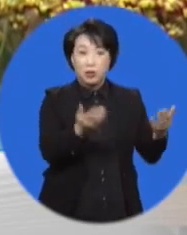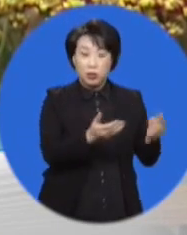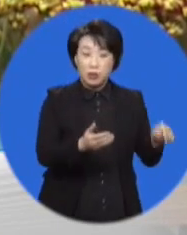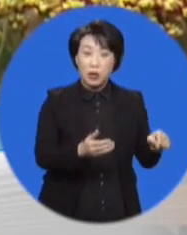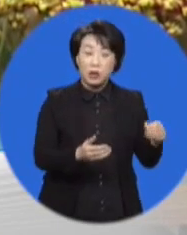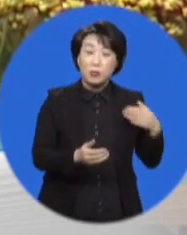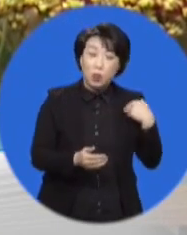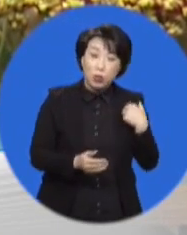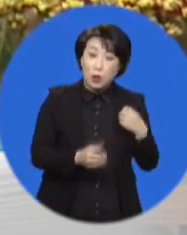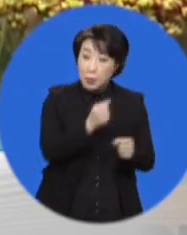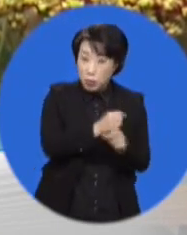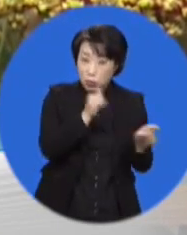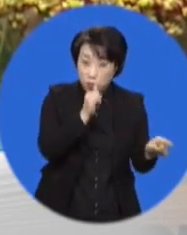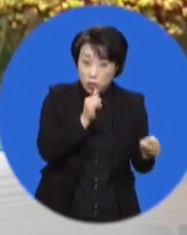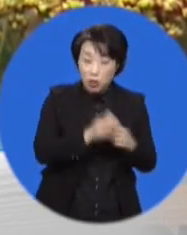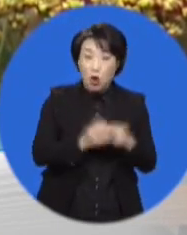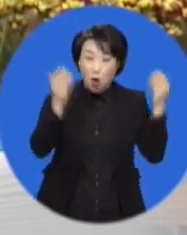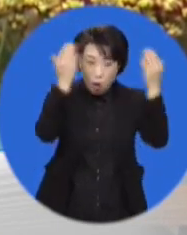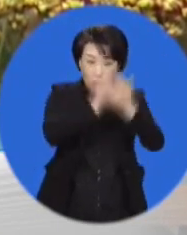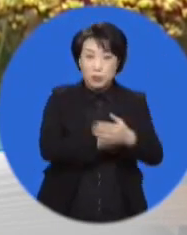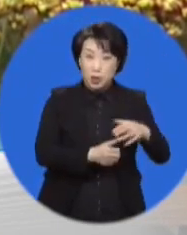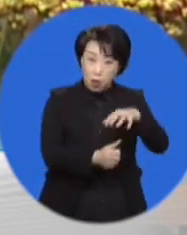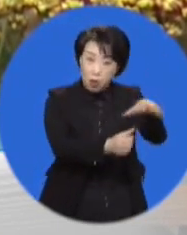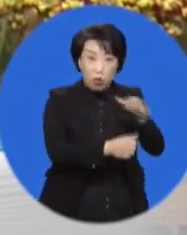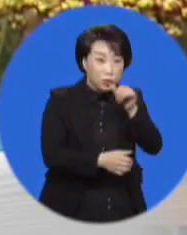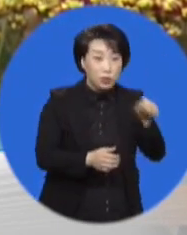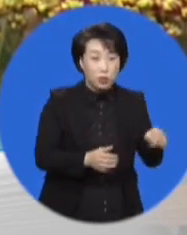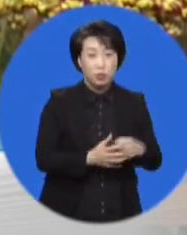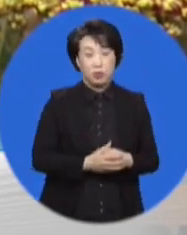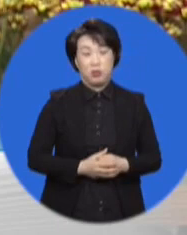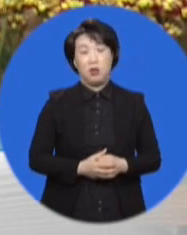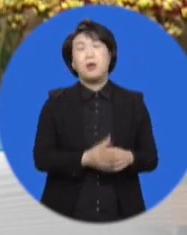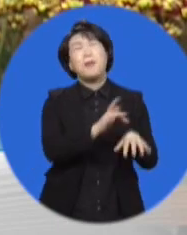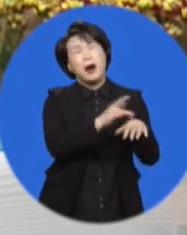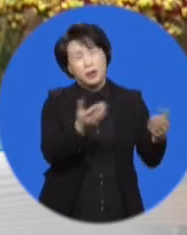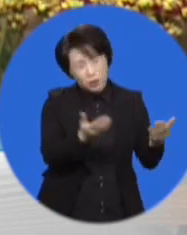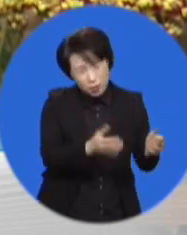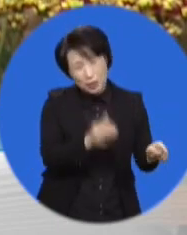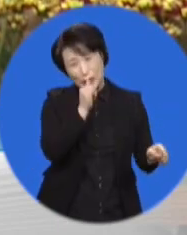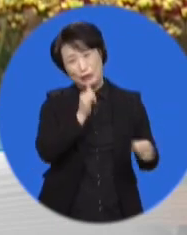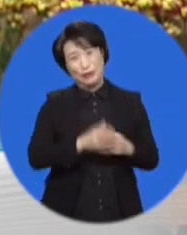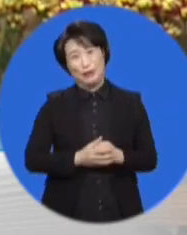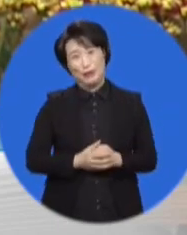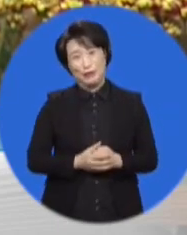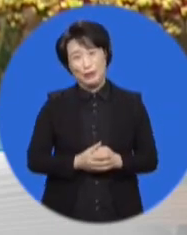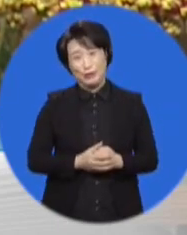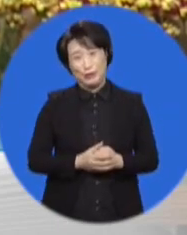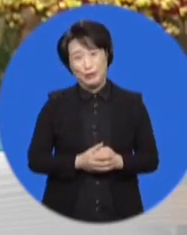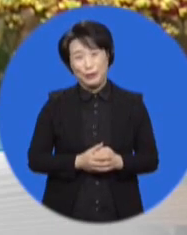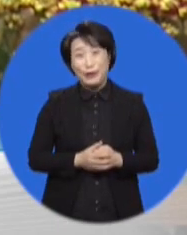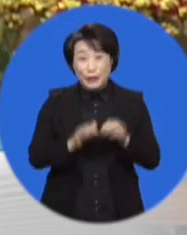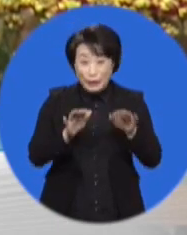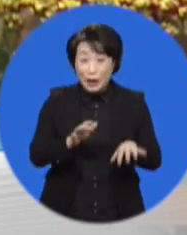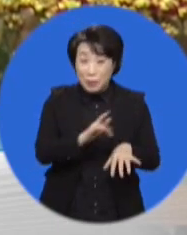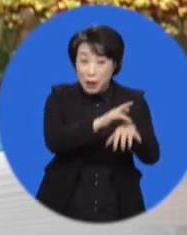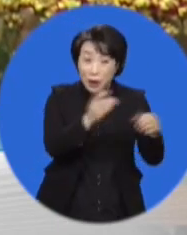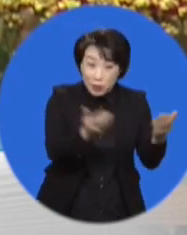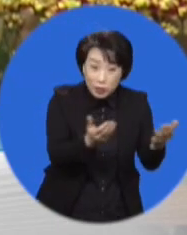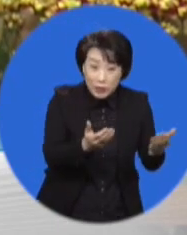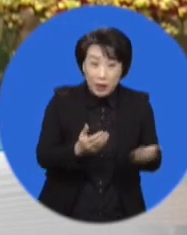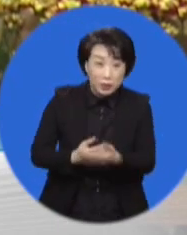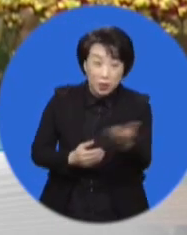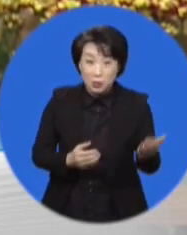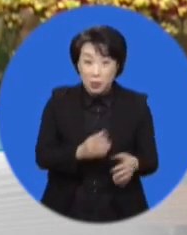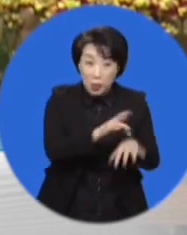모르게 만드는 놈. 흑암의 주관자. 마귀 역사이니. 그게 마귀 역사란